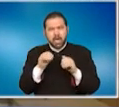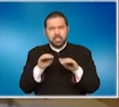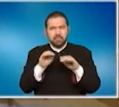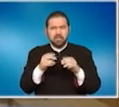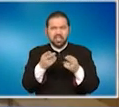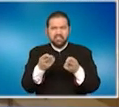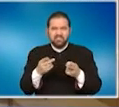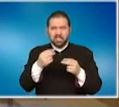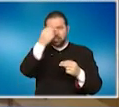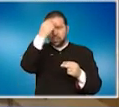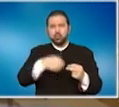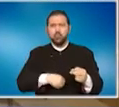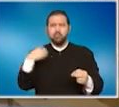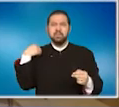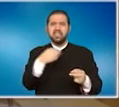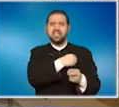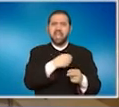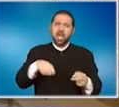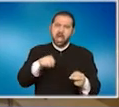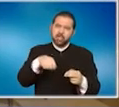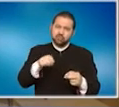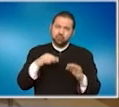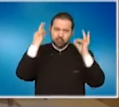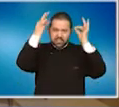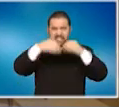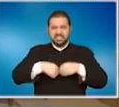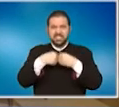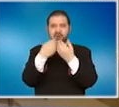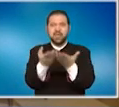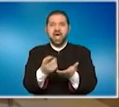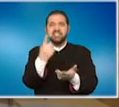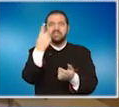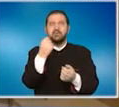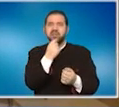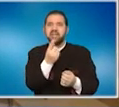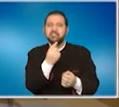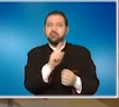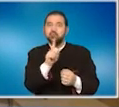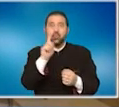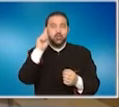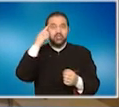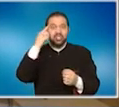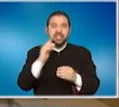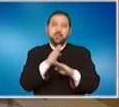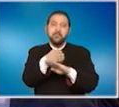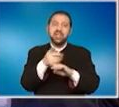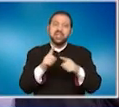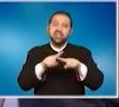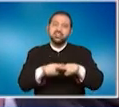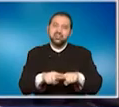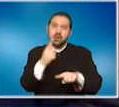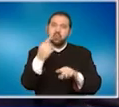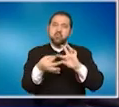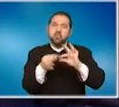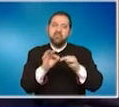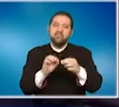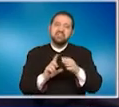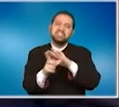minuni, dar tu nu le vezi. Zici că ești amărât sau părăsit de Dumnezeu. Dar Dumnezeu... Cineva spunea la